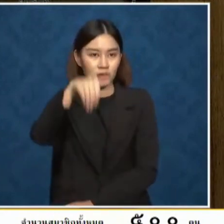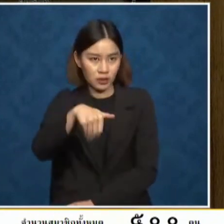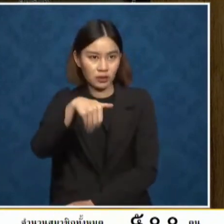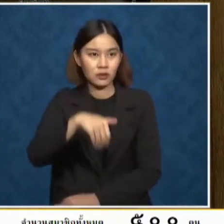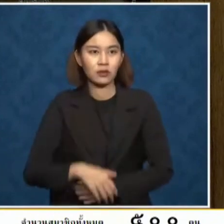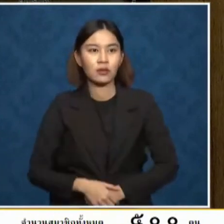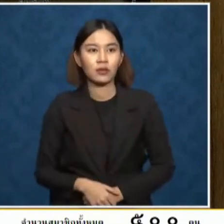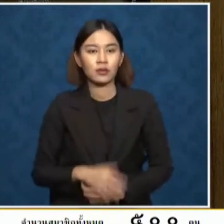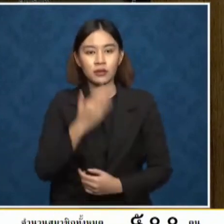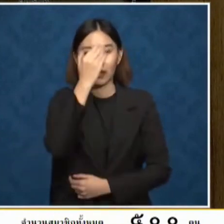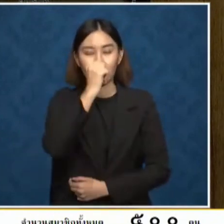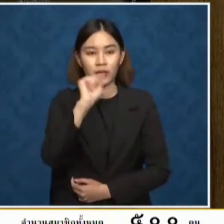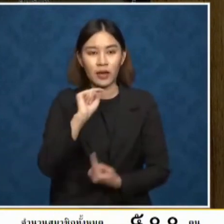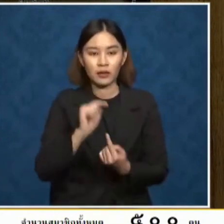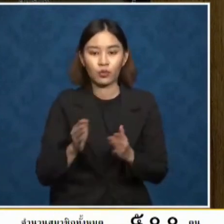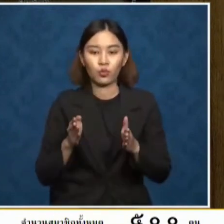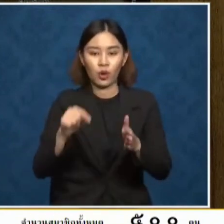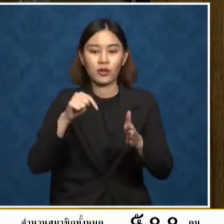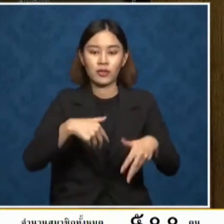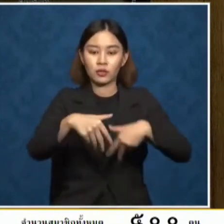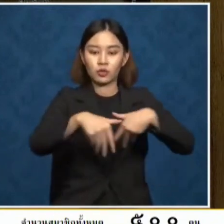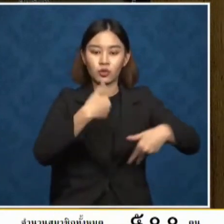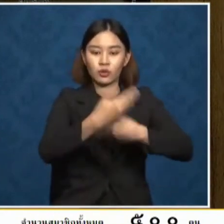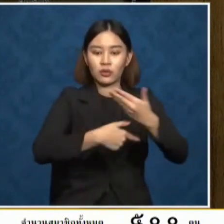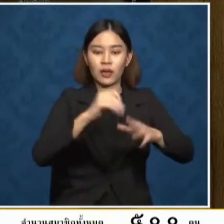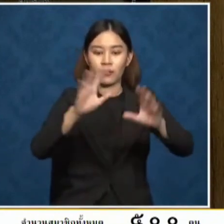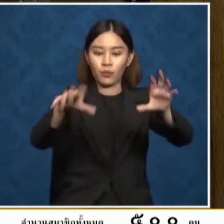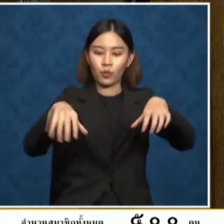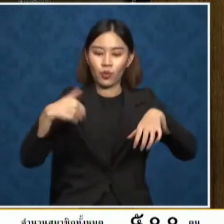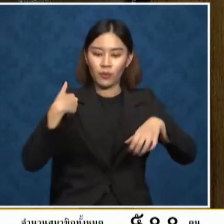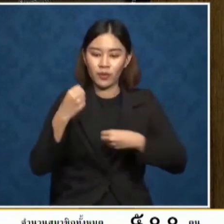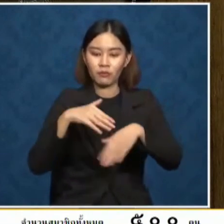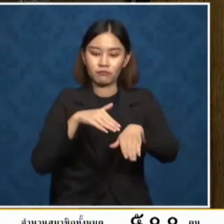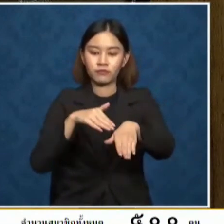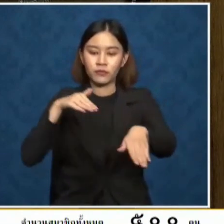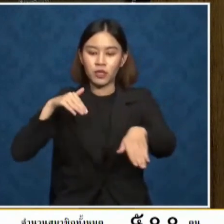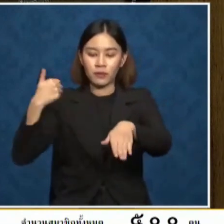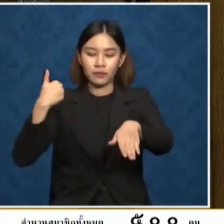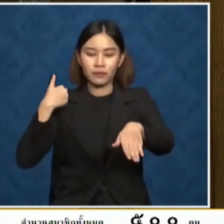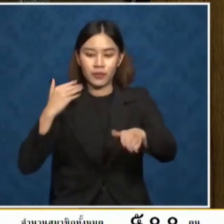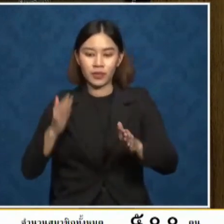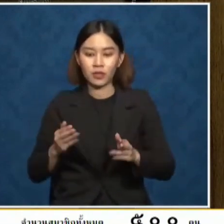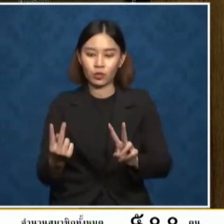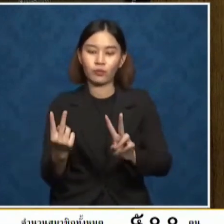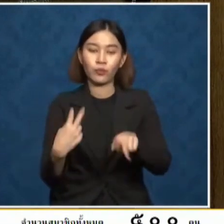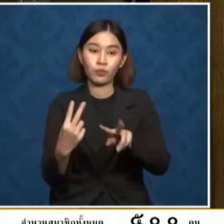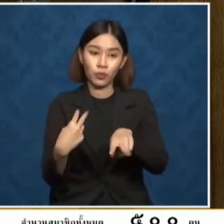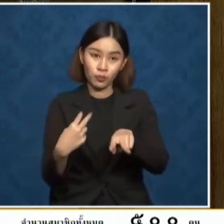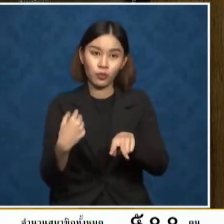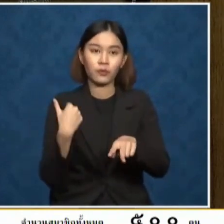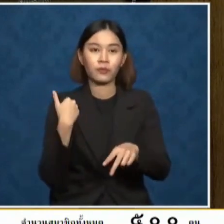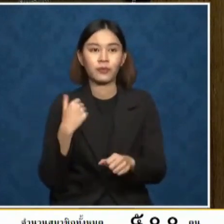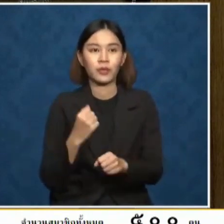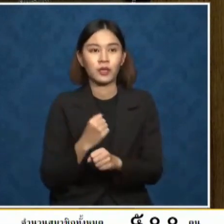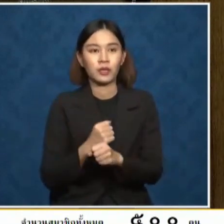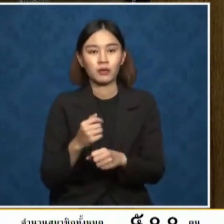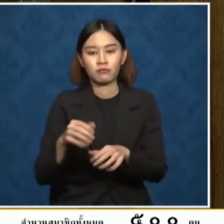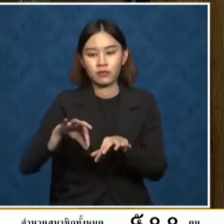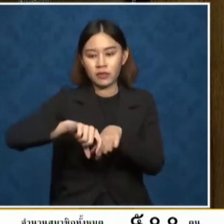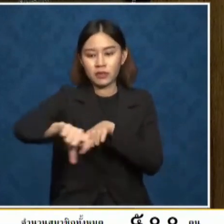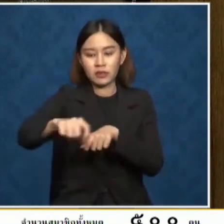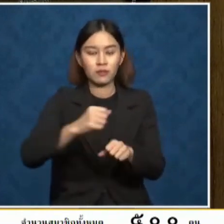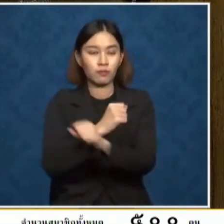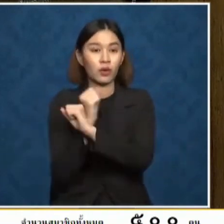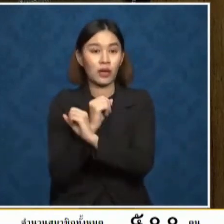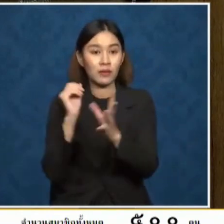บ้านนาสาเนื่องจากบริเวณดังกล่าวเป็นย่านชุมชนตลาดมีปริมาณการจราจรสูงถนนเป็นสช่องจราจรเกาะกลางแถบสีไม่มีที่กั้น